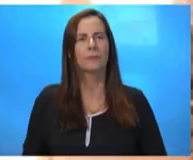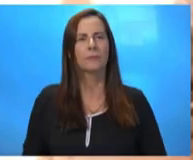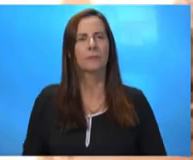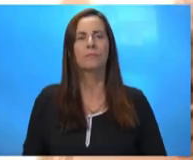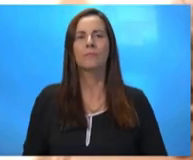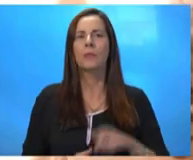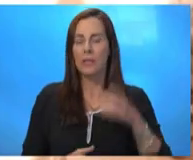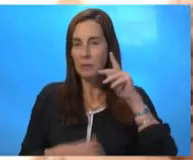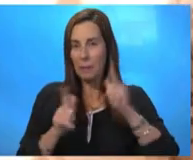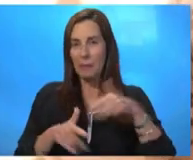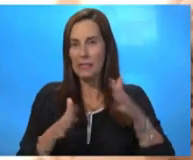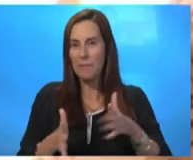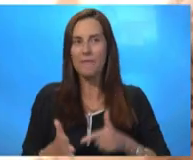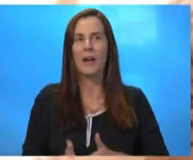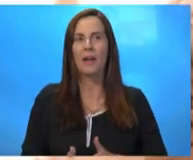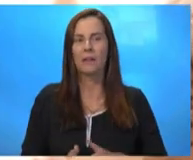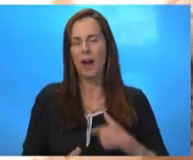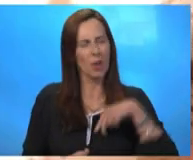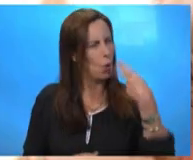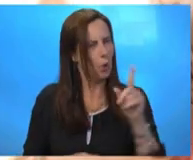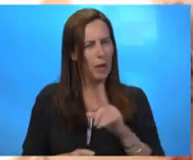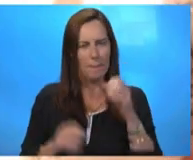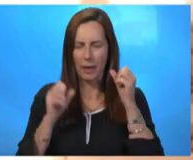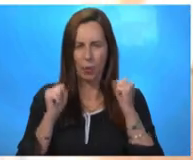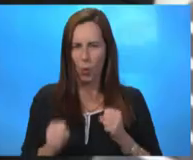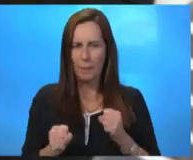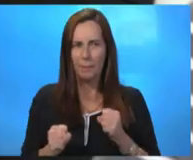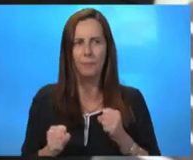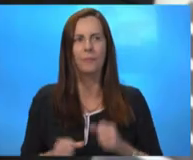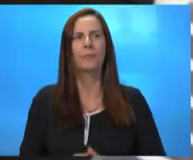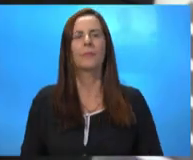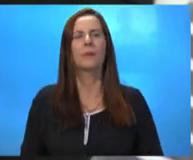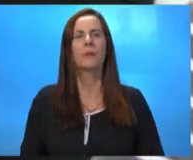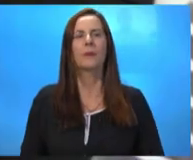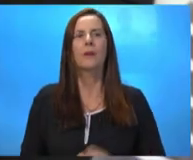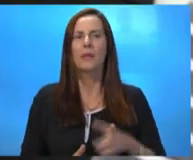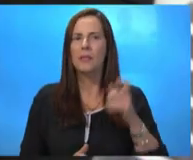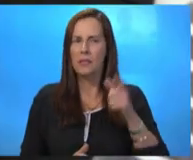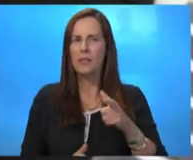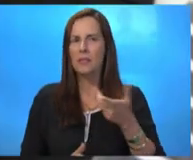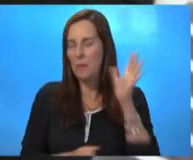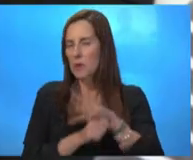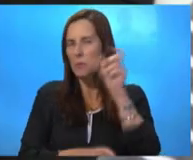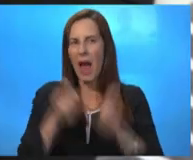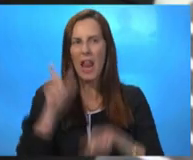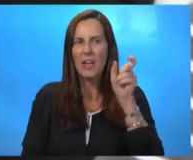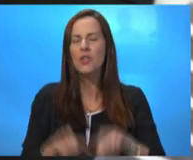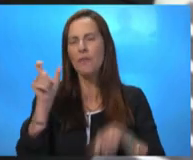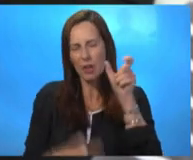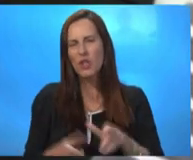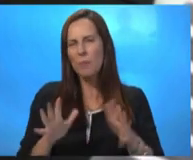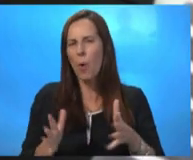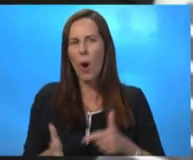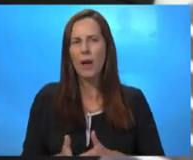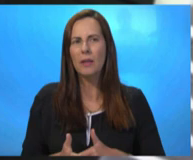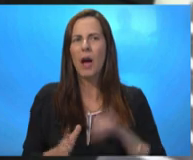بخوف وما يخليناش نكون في امان واثرت على الناس ومن ناحيه الخوف انه يعني خايف